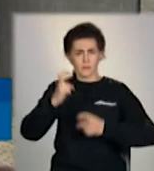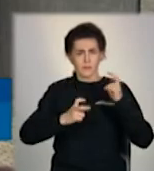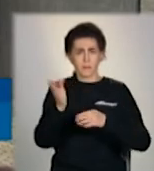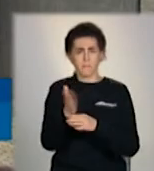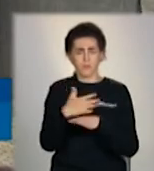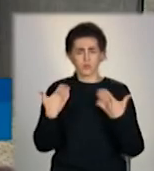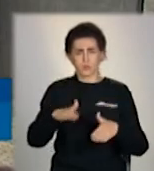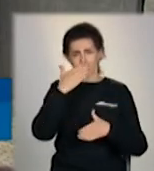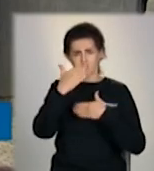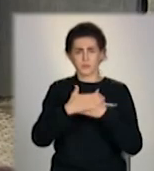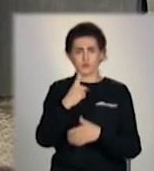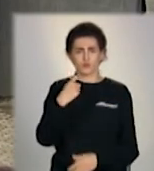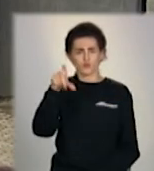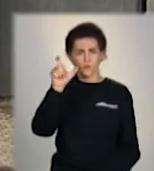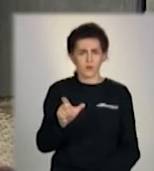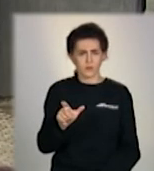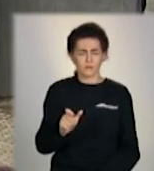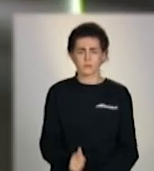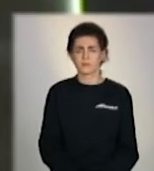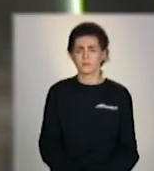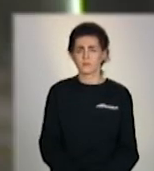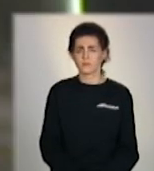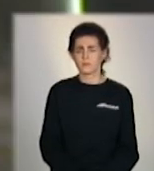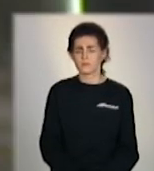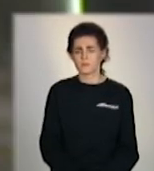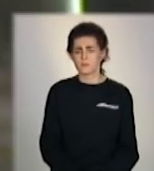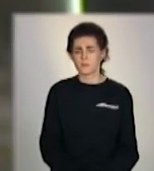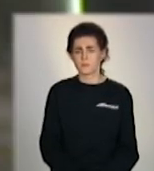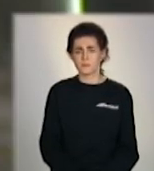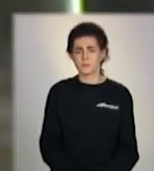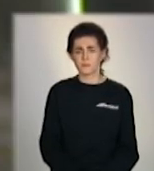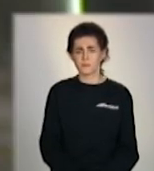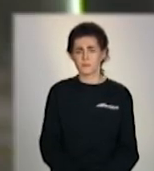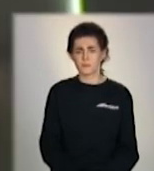працевлаштувалися понад 100 осіб. Анна Слюсарева, Віктор Зубенко, телеканал «Донбас».